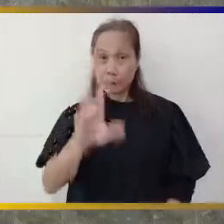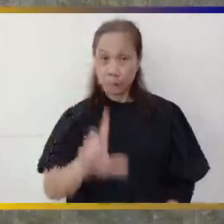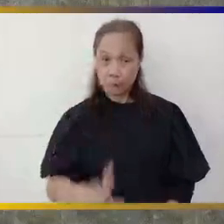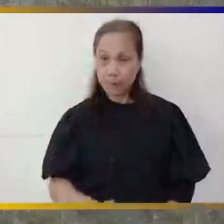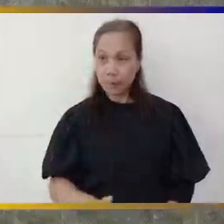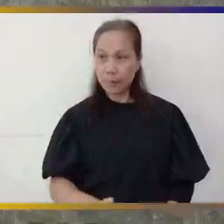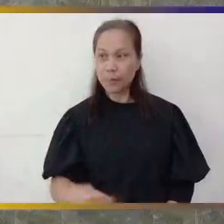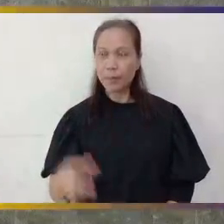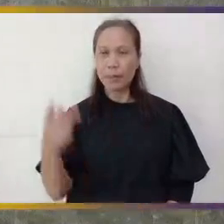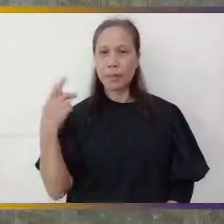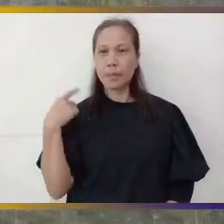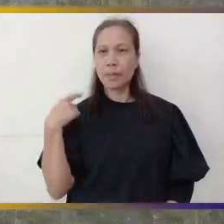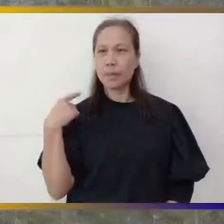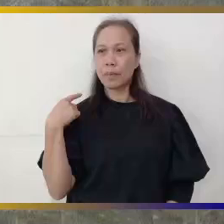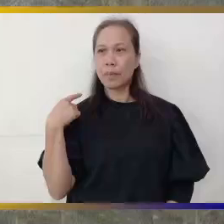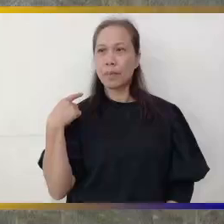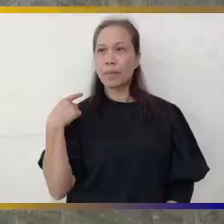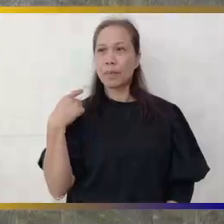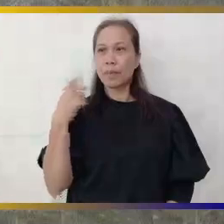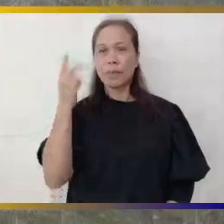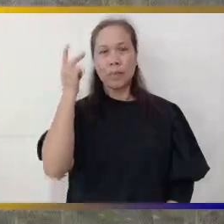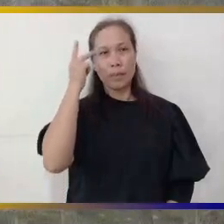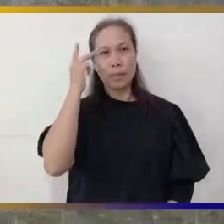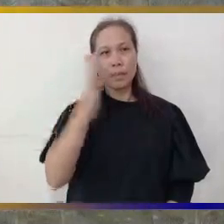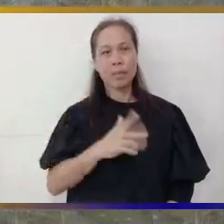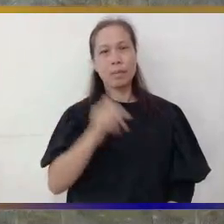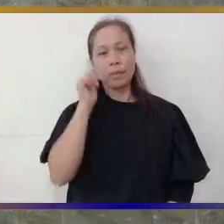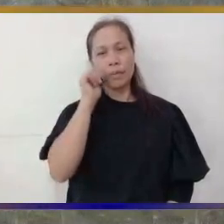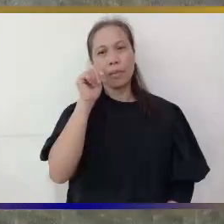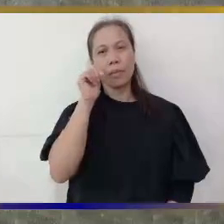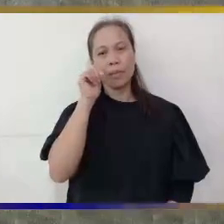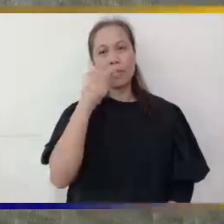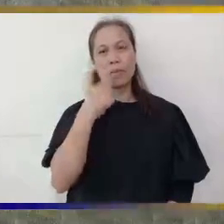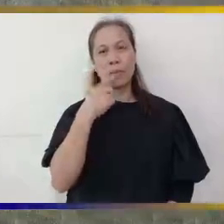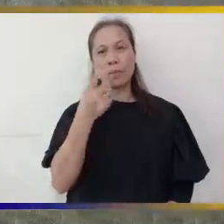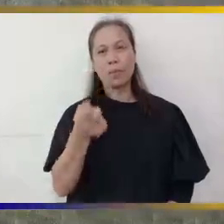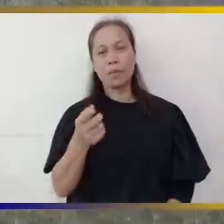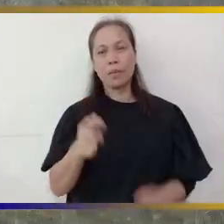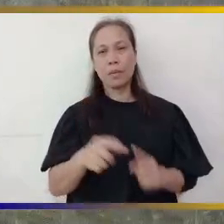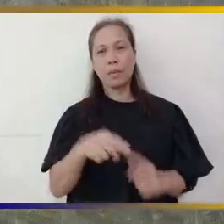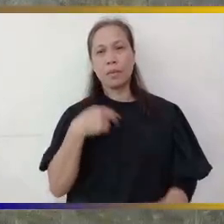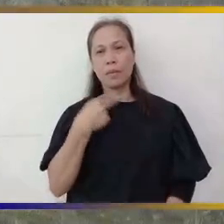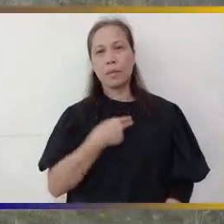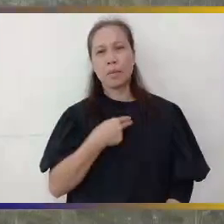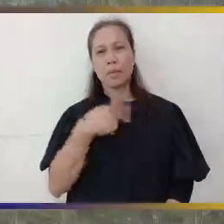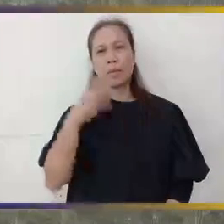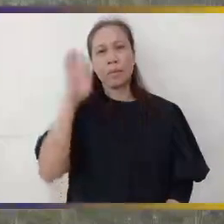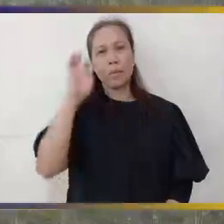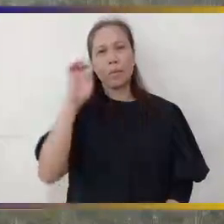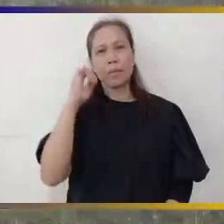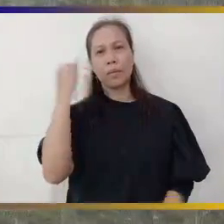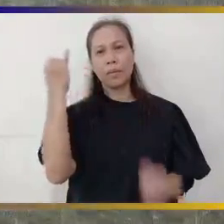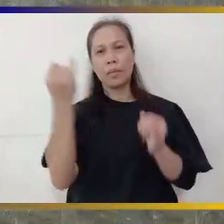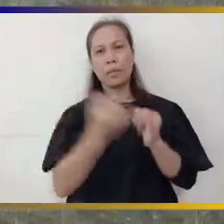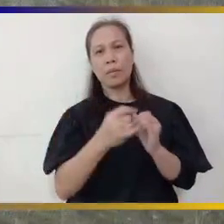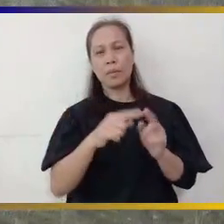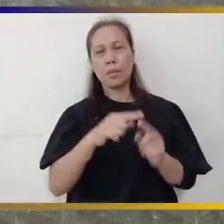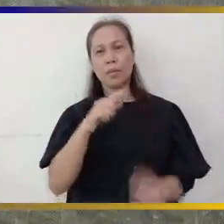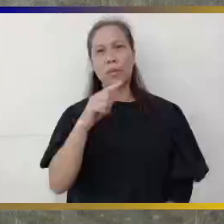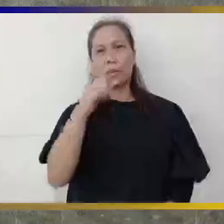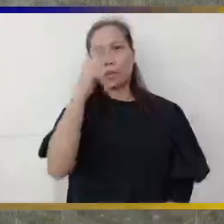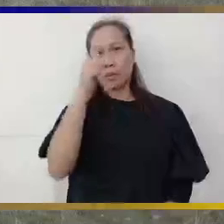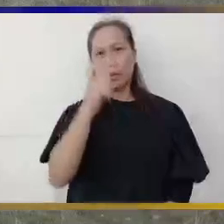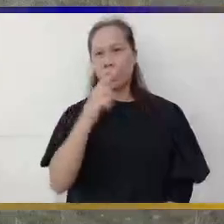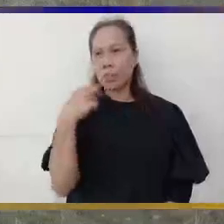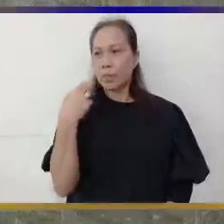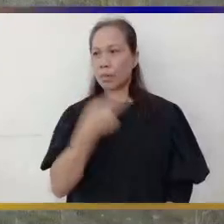ng plus ang lagi kong sinasabi dito sa inyo mga kapatid ang pinapakilala ko sa inyo rito Ay Diyos at hindi